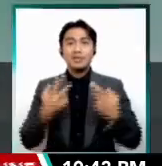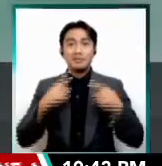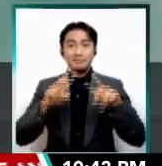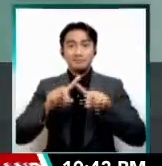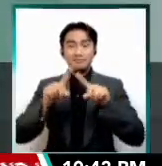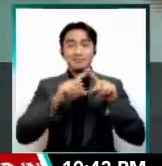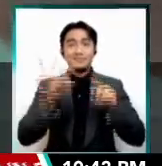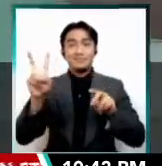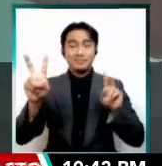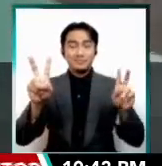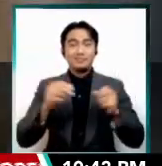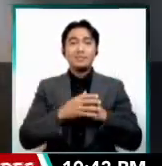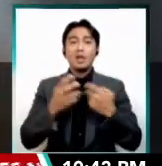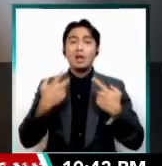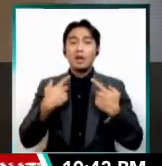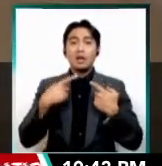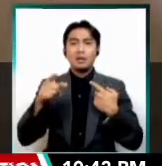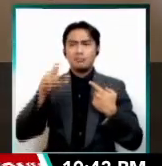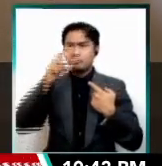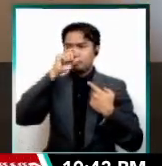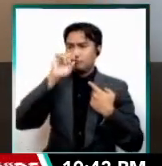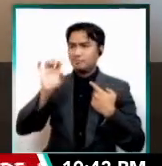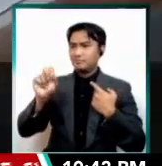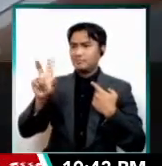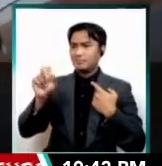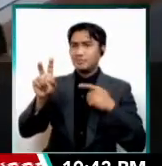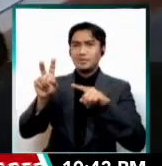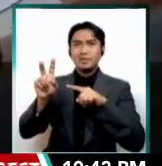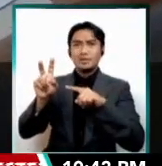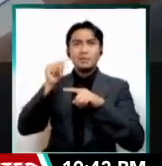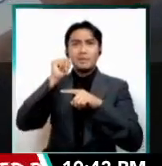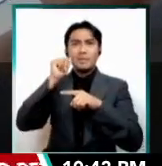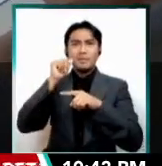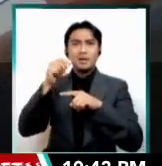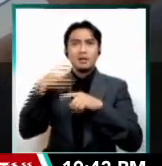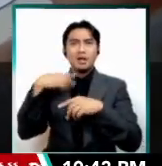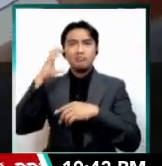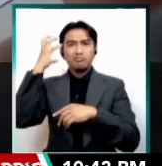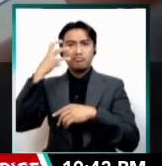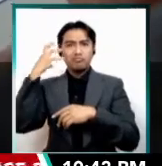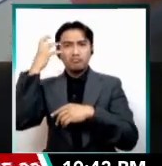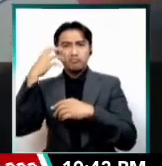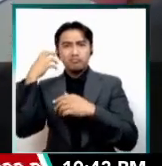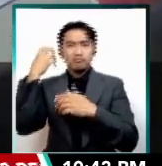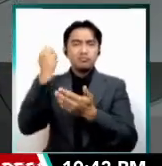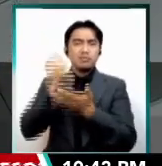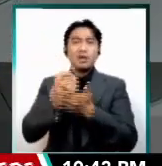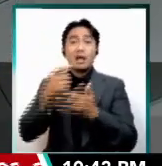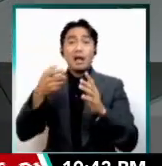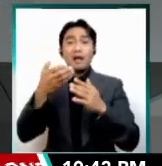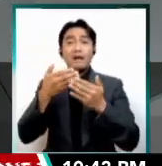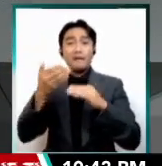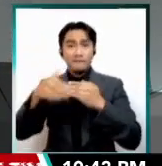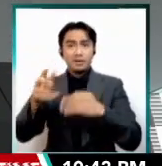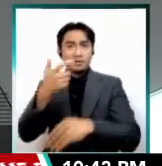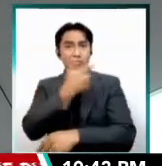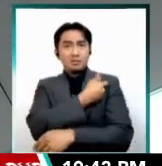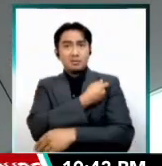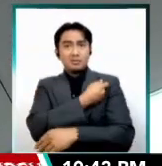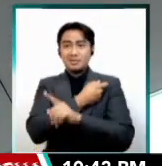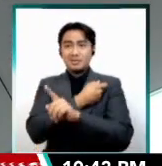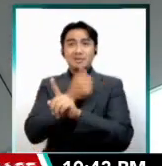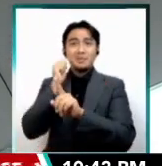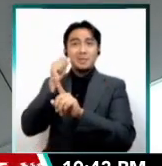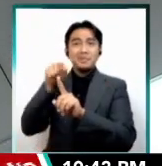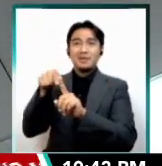Health Office, isang 13-anyos na babae ang nahilo matapos turukan ng bakuna. Hindi raw kasi nakapag-almusal.